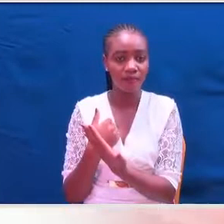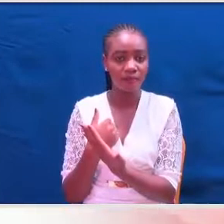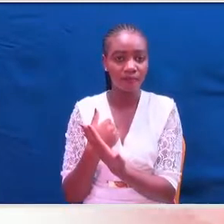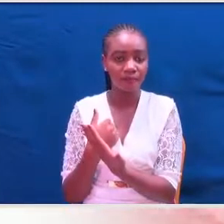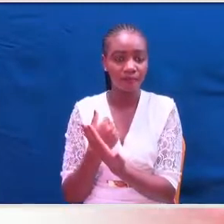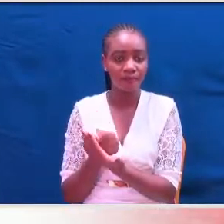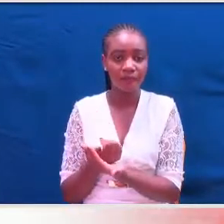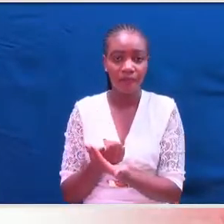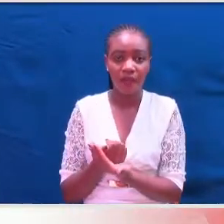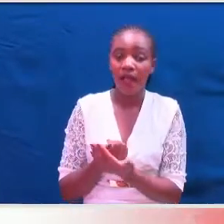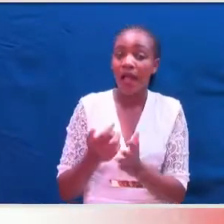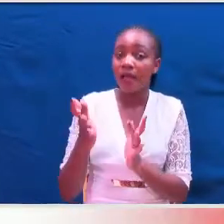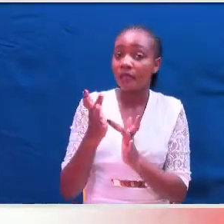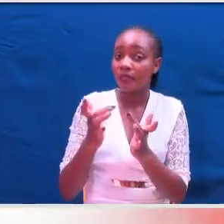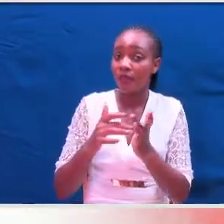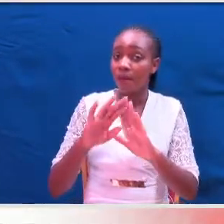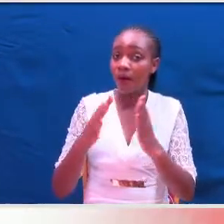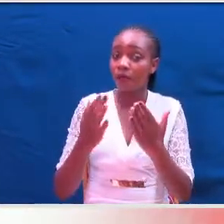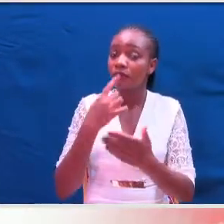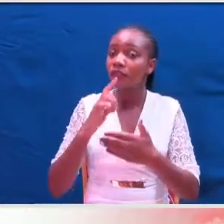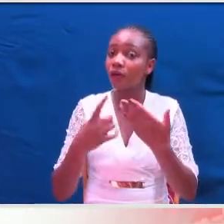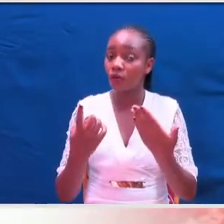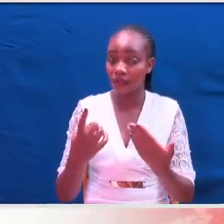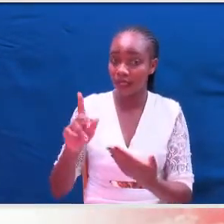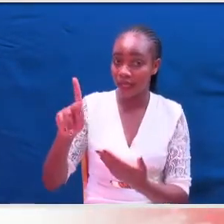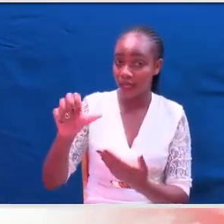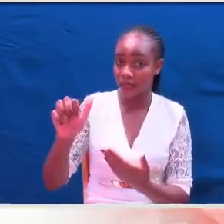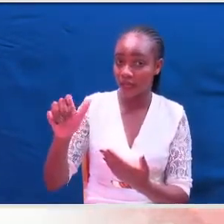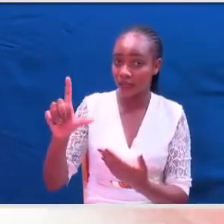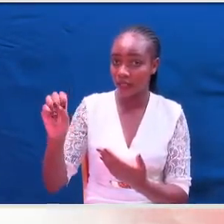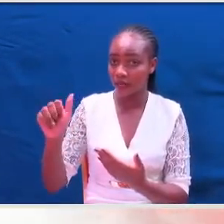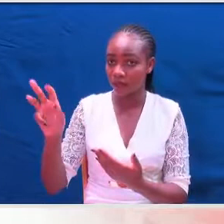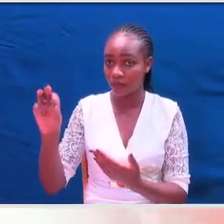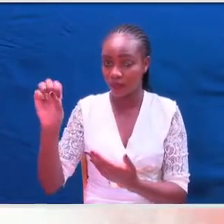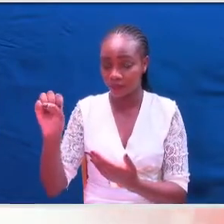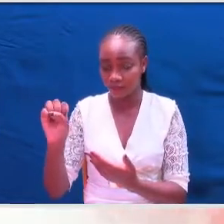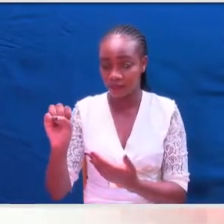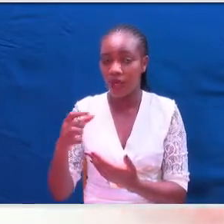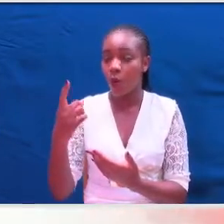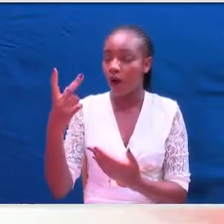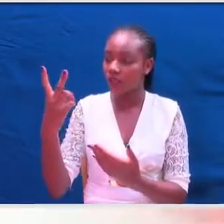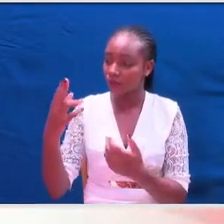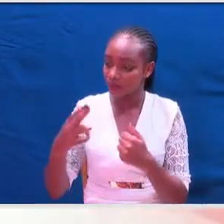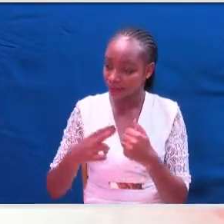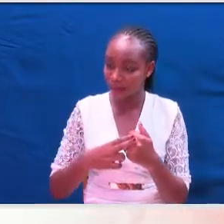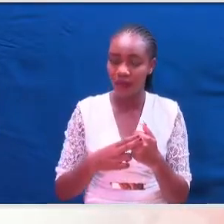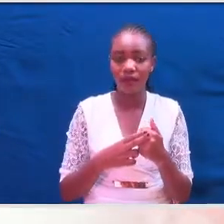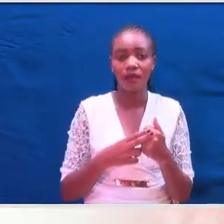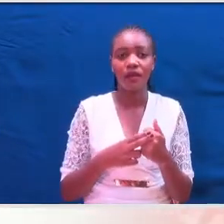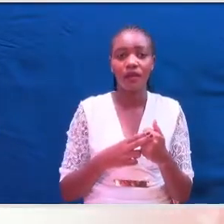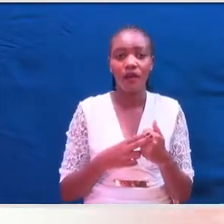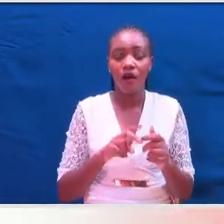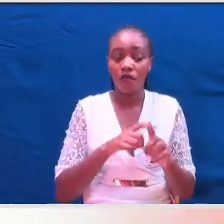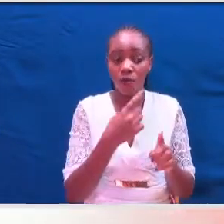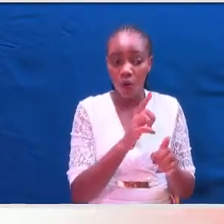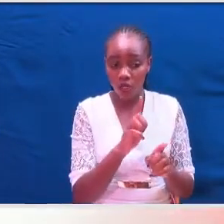Karen. Biblia inasema katika kitabu cha Zaburi 127. Mstari wa kwanza na wa pili,